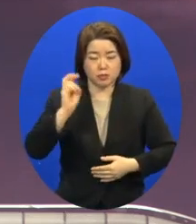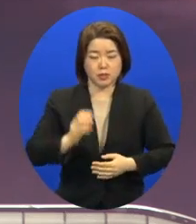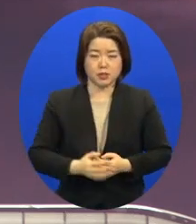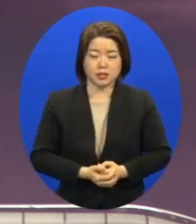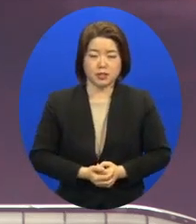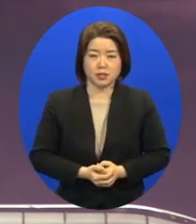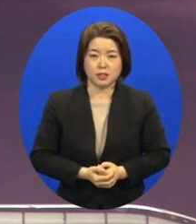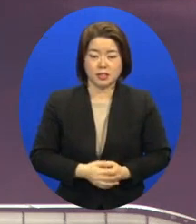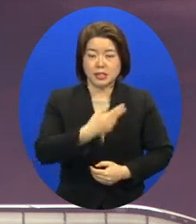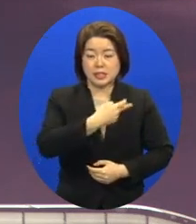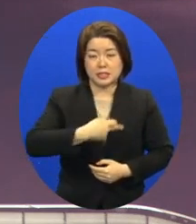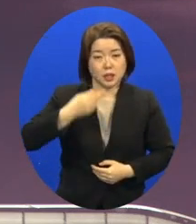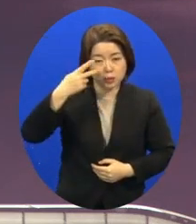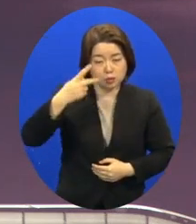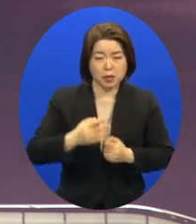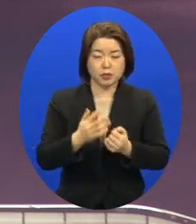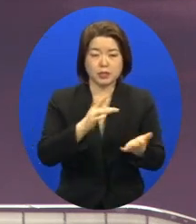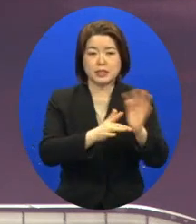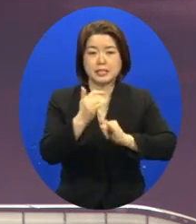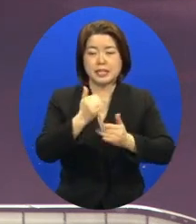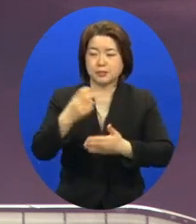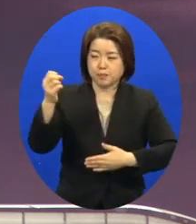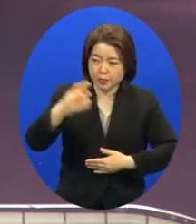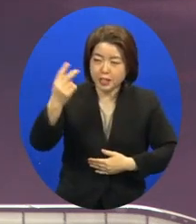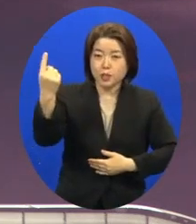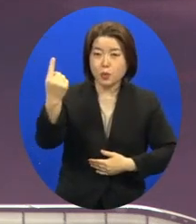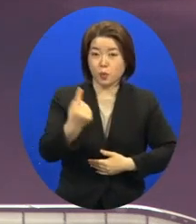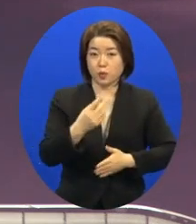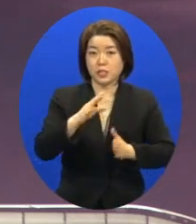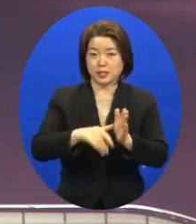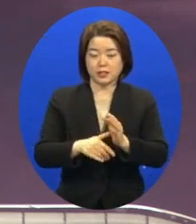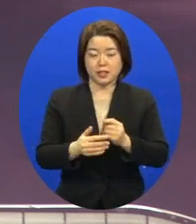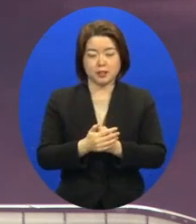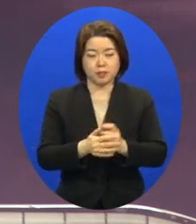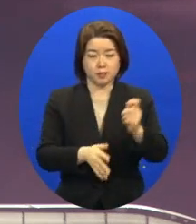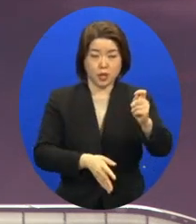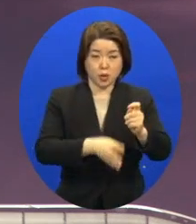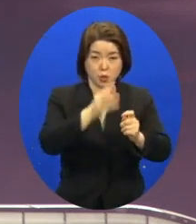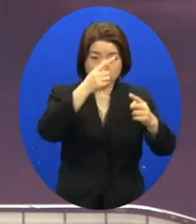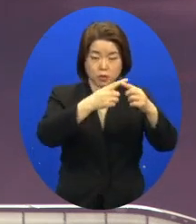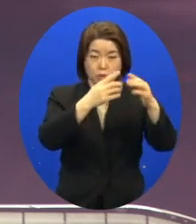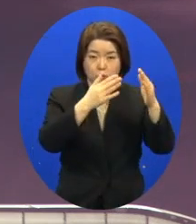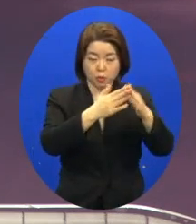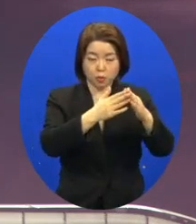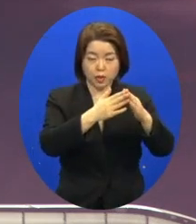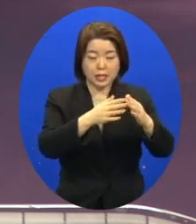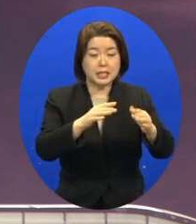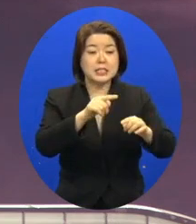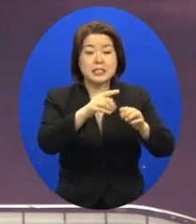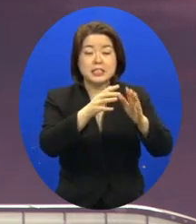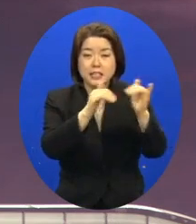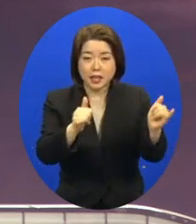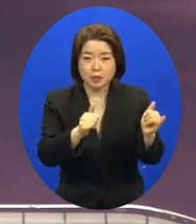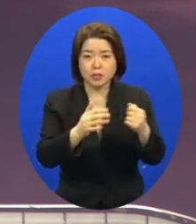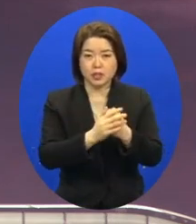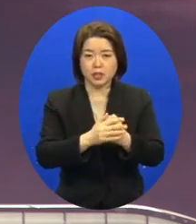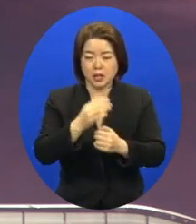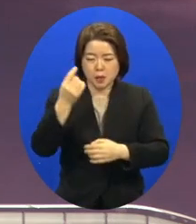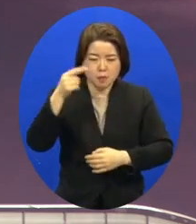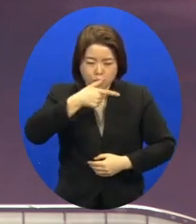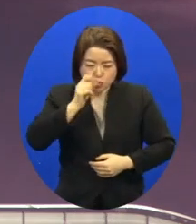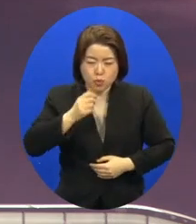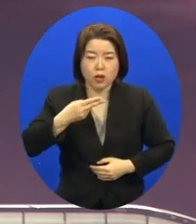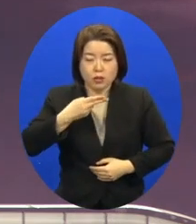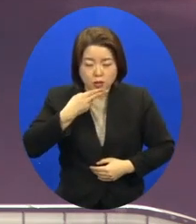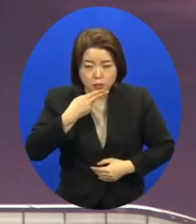사도 바울은 예수님이 재림이 오실 때 고린도 교회 교인들이 흠 없이 주님을 맞이할 것이라고